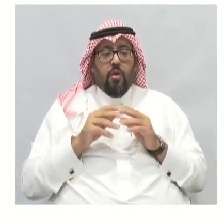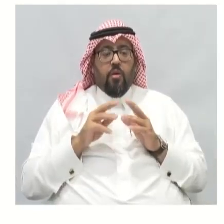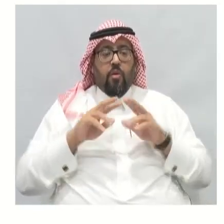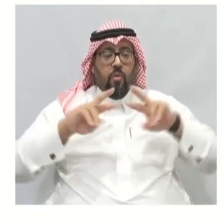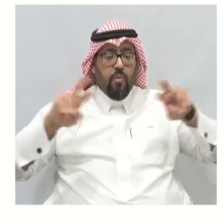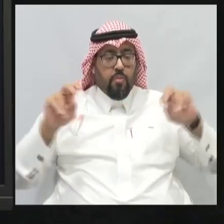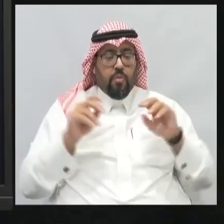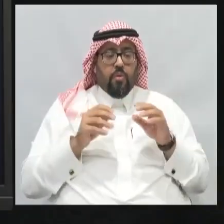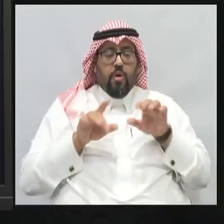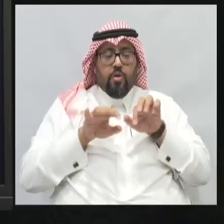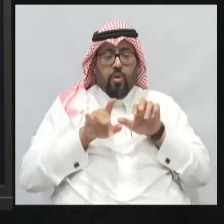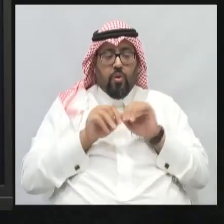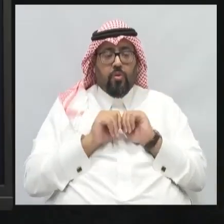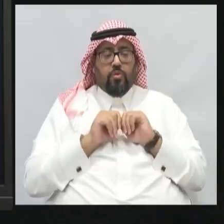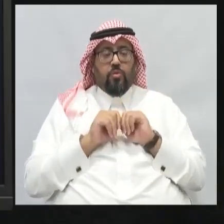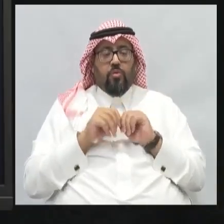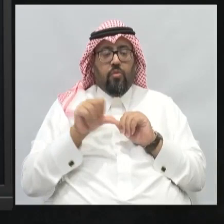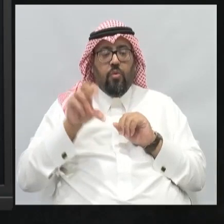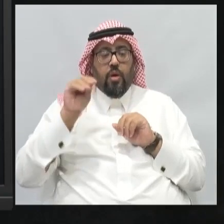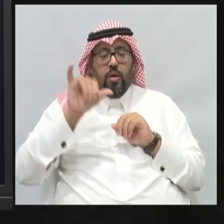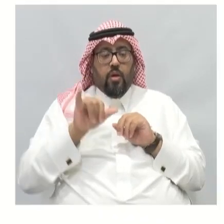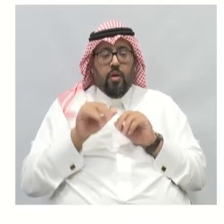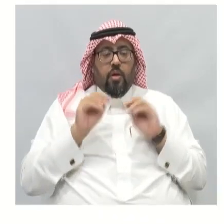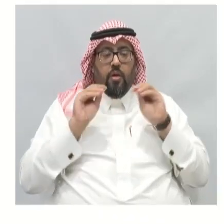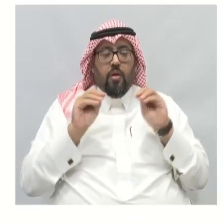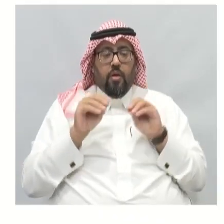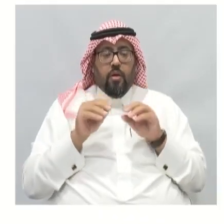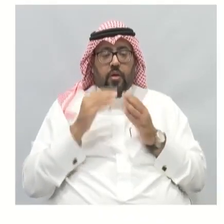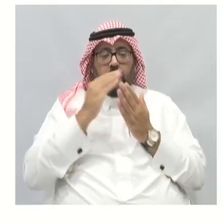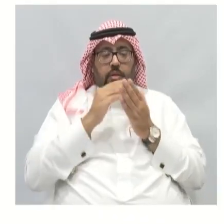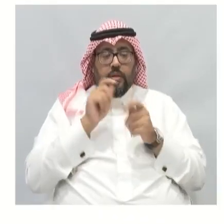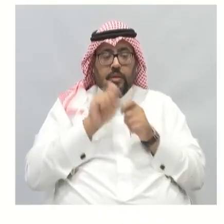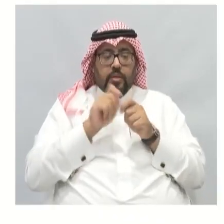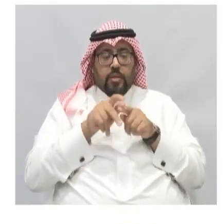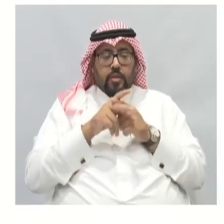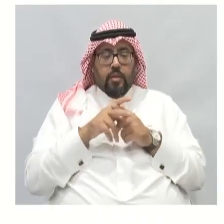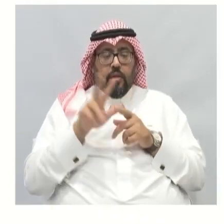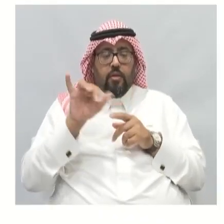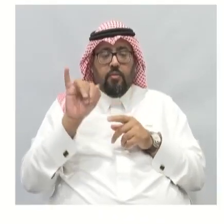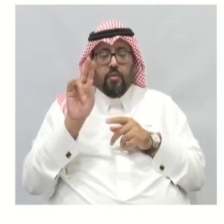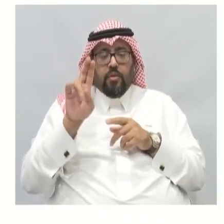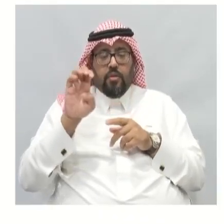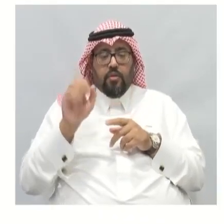والابتكار التكنولوجي وهي من الرواد في تصنيع المنتجات